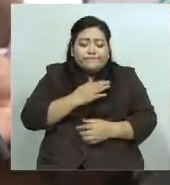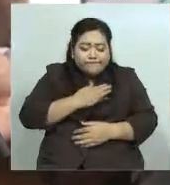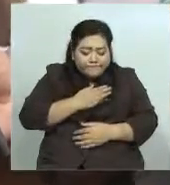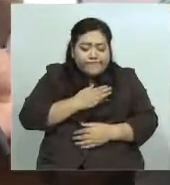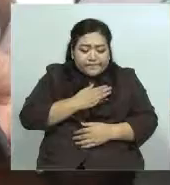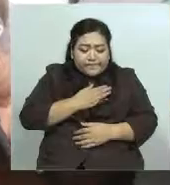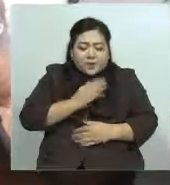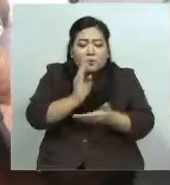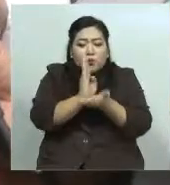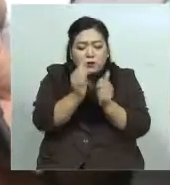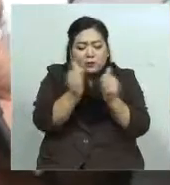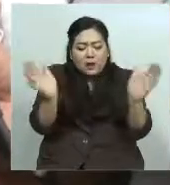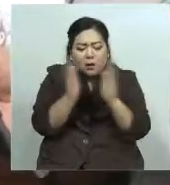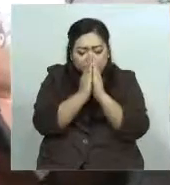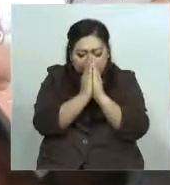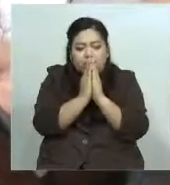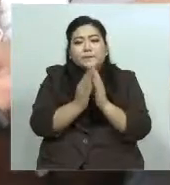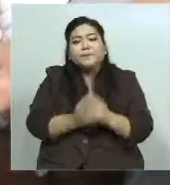คือบุญที่ประเสริฐ